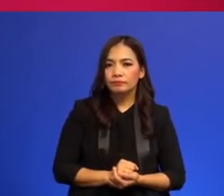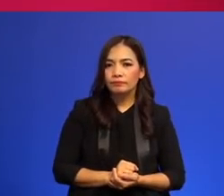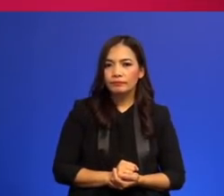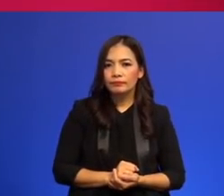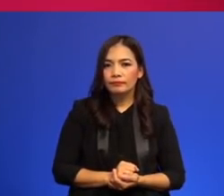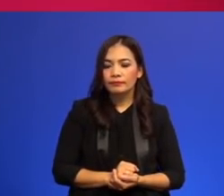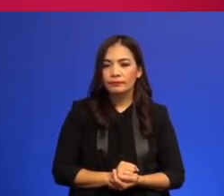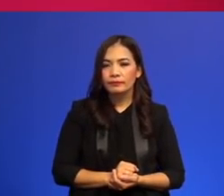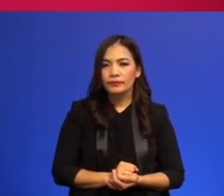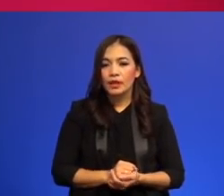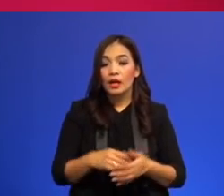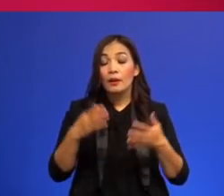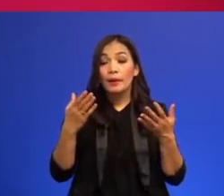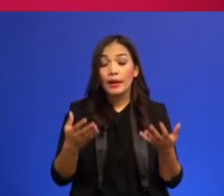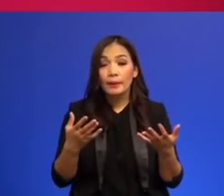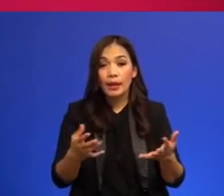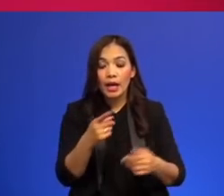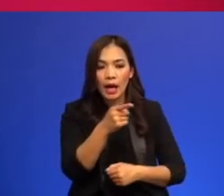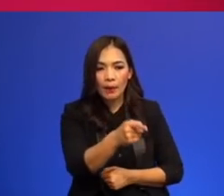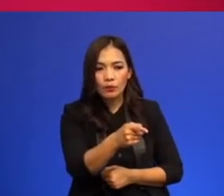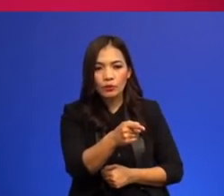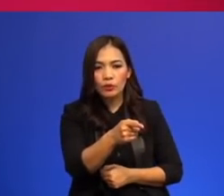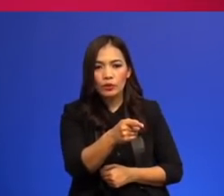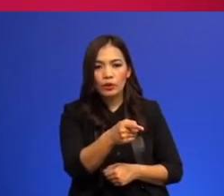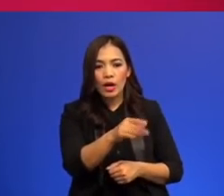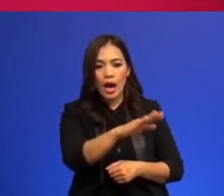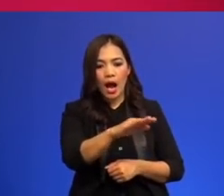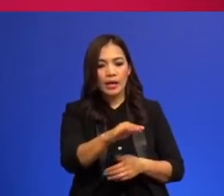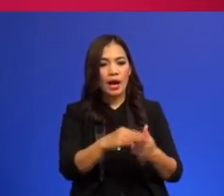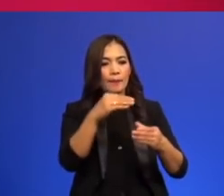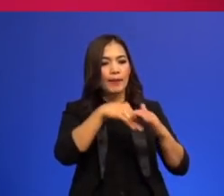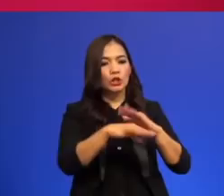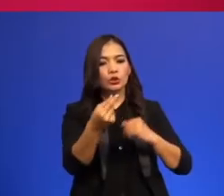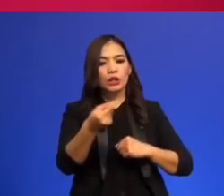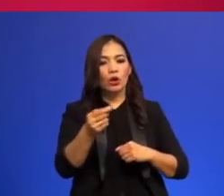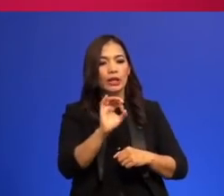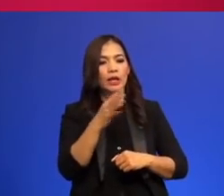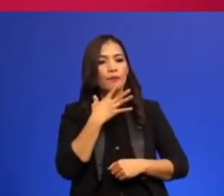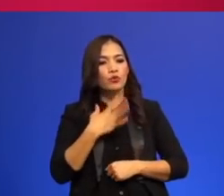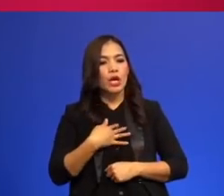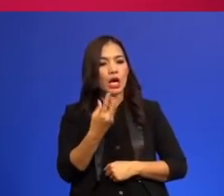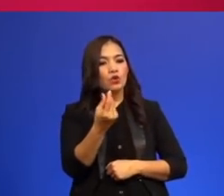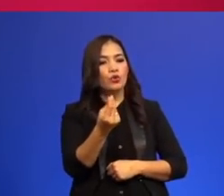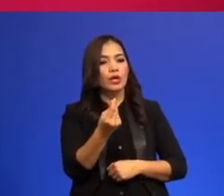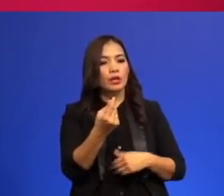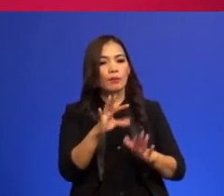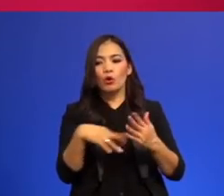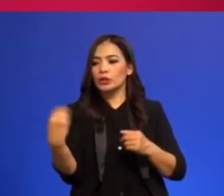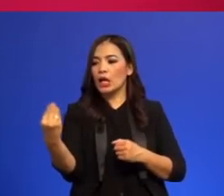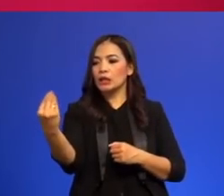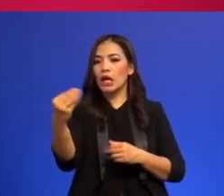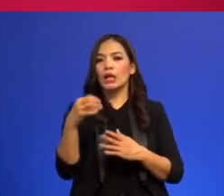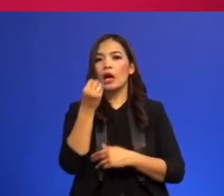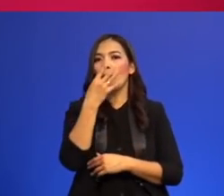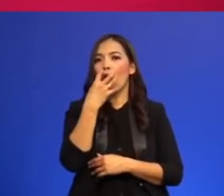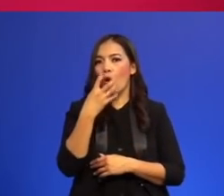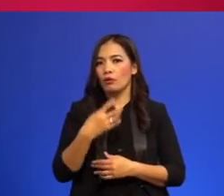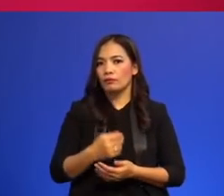Lah kamu bagaimana sih? Anak masuk SMP saja kamu gak punya uang pangkal mau jajan ke Bangkok.